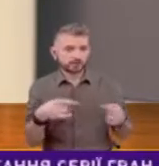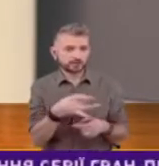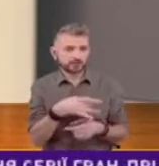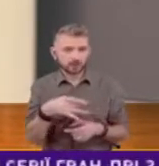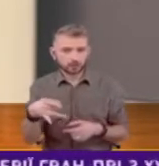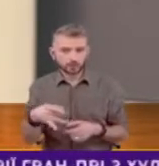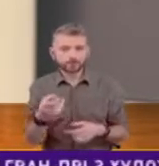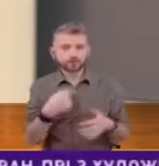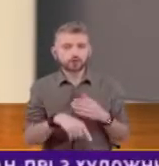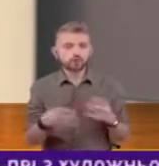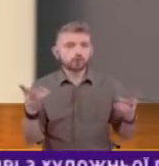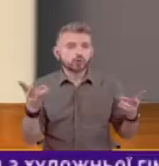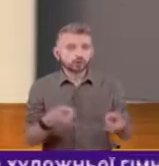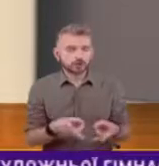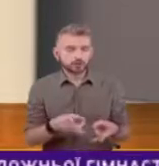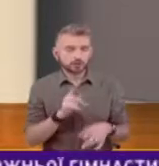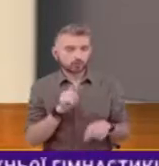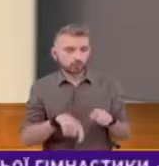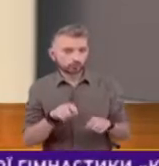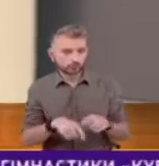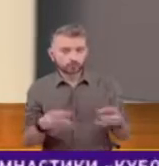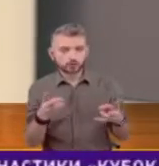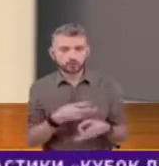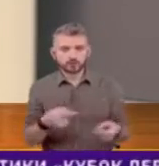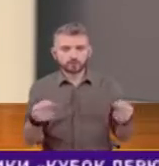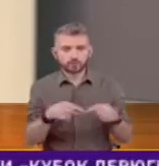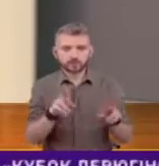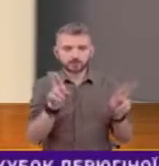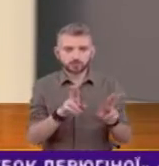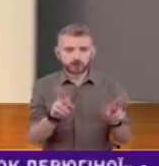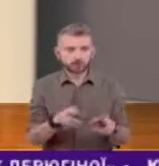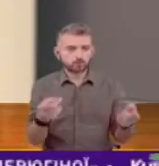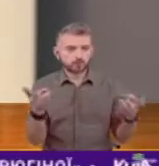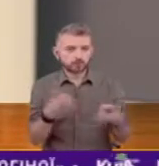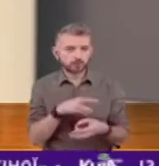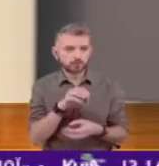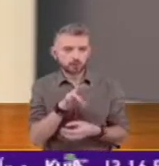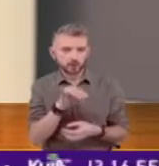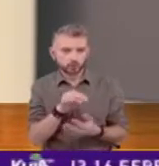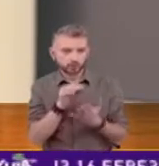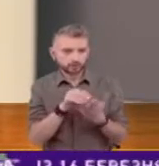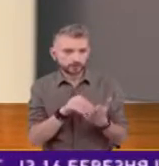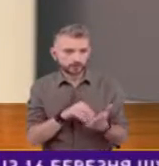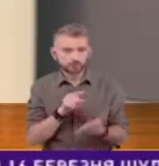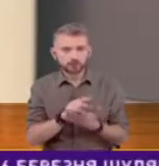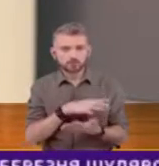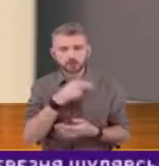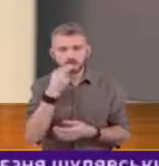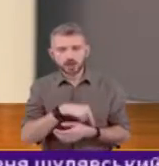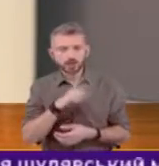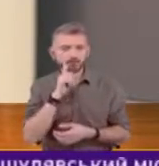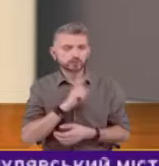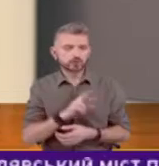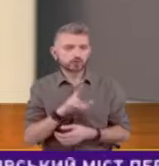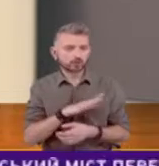районам. Тому потрібний контроль, потрібні відповідні правила, потрібне меню, яке має бути складене, якісне, смачне, яке